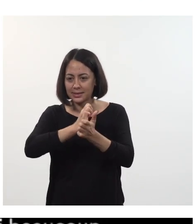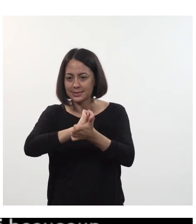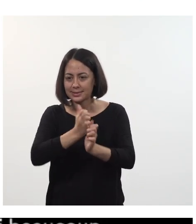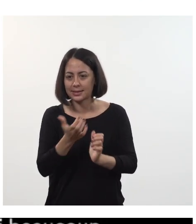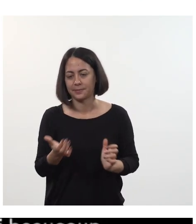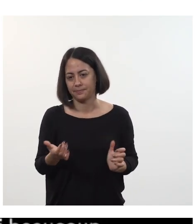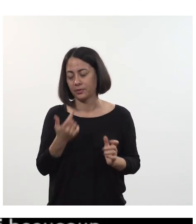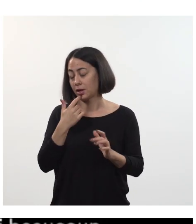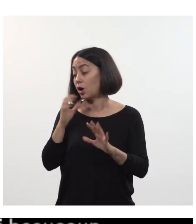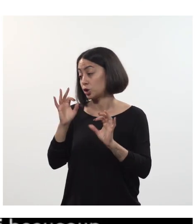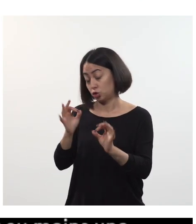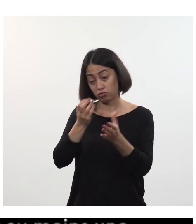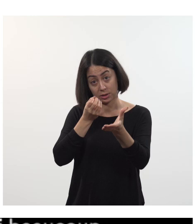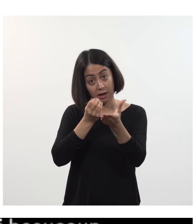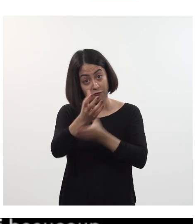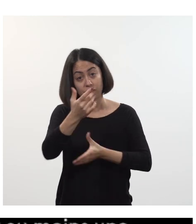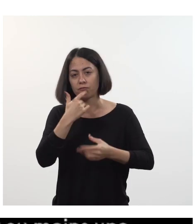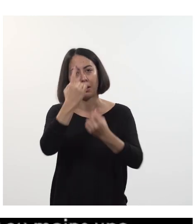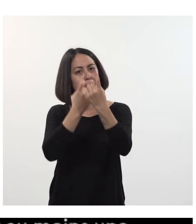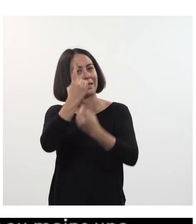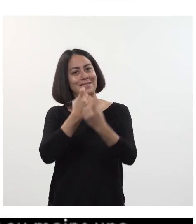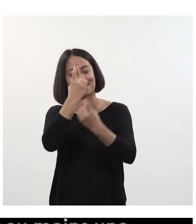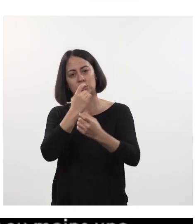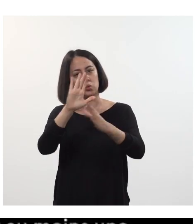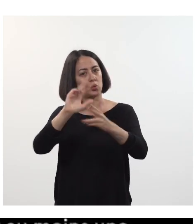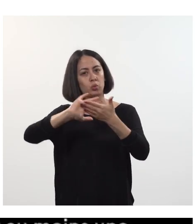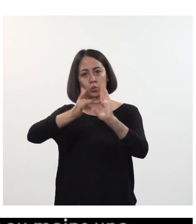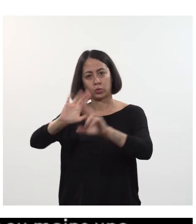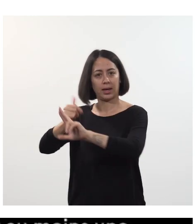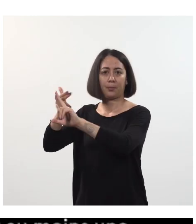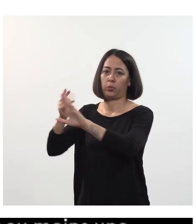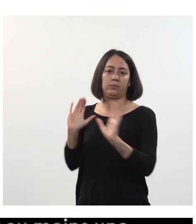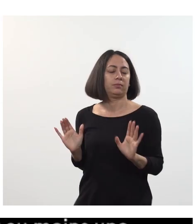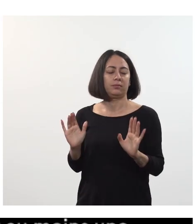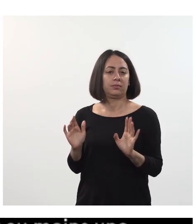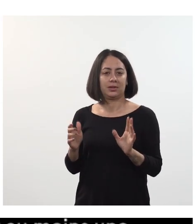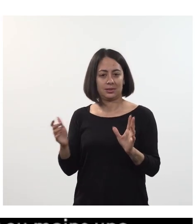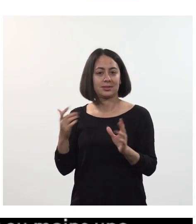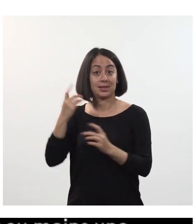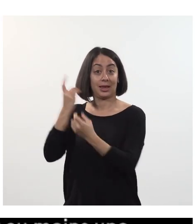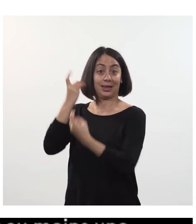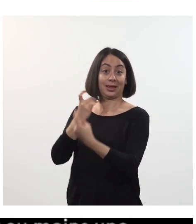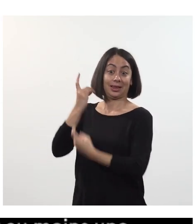auront des réponses sur le site HandiConnect. On a un accès à l'expertise et donc, comme on en a eu énormément et que là, on